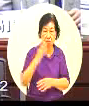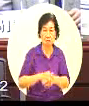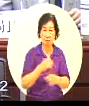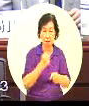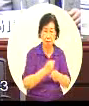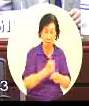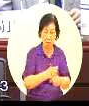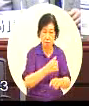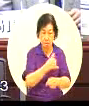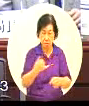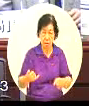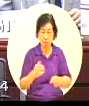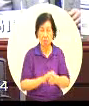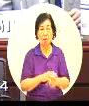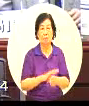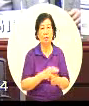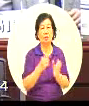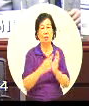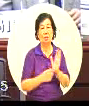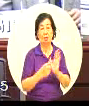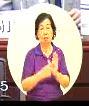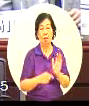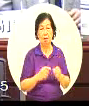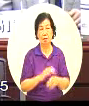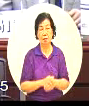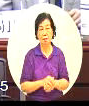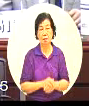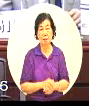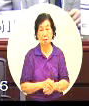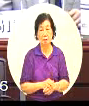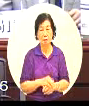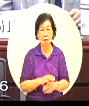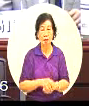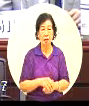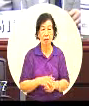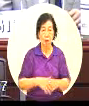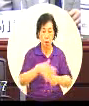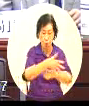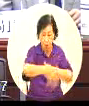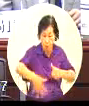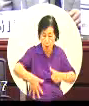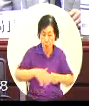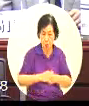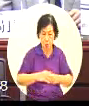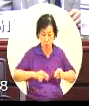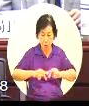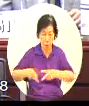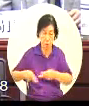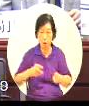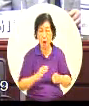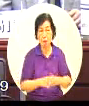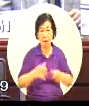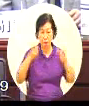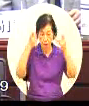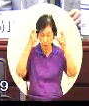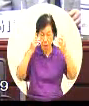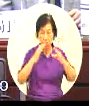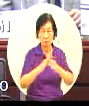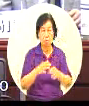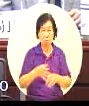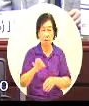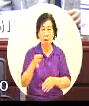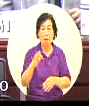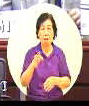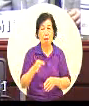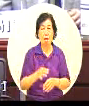对的很单纯，所以可能在组织改革改善高雄市的财政，我